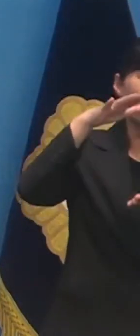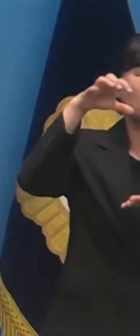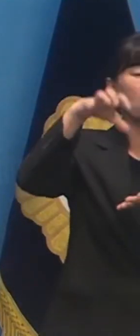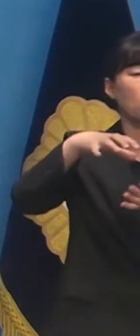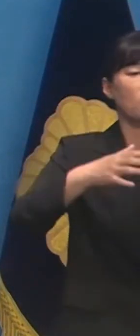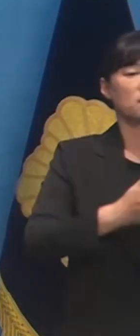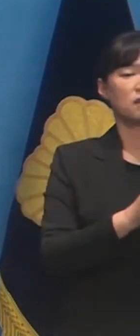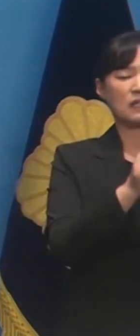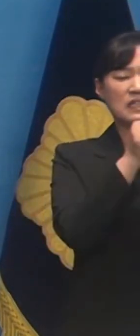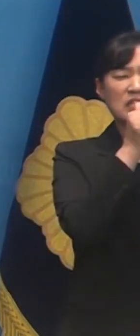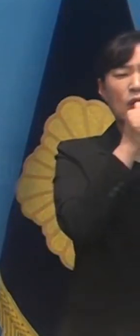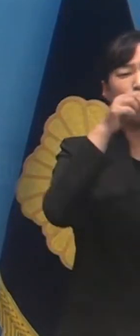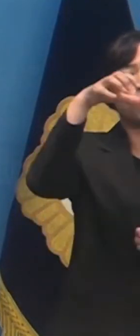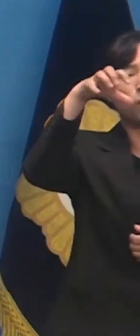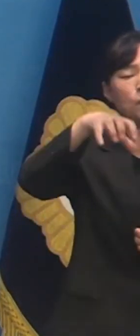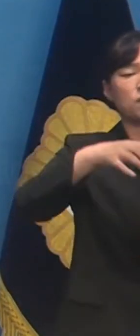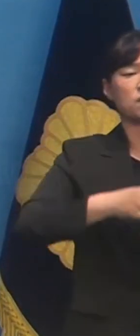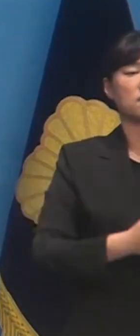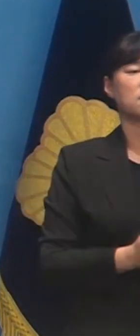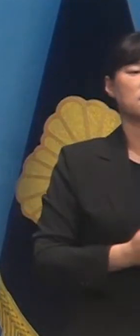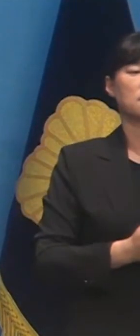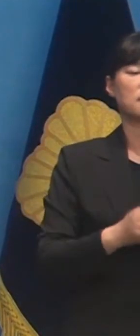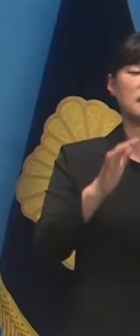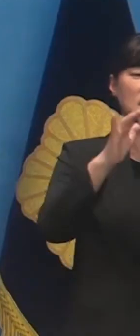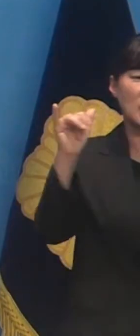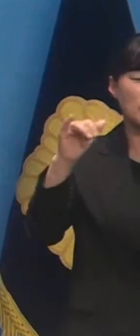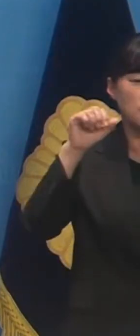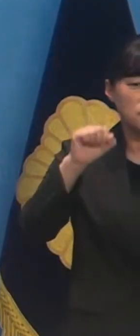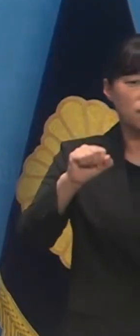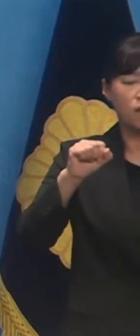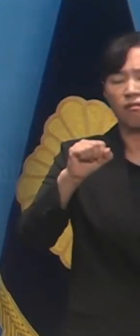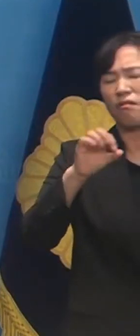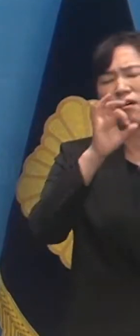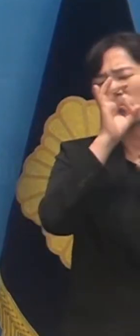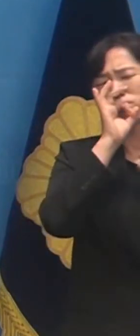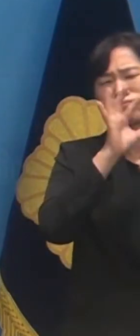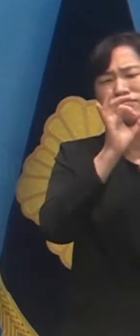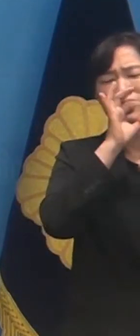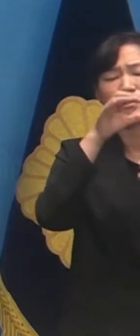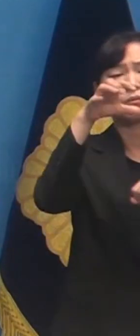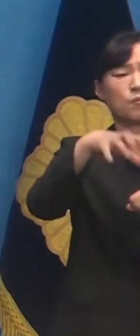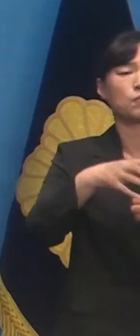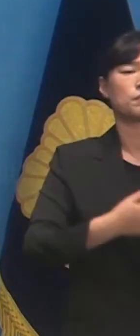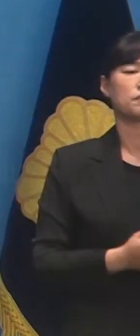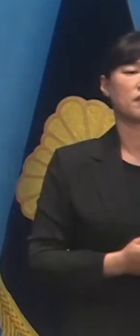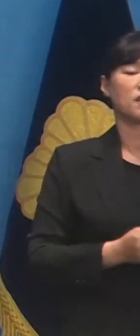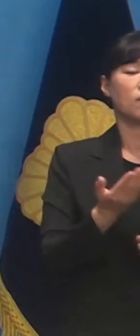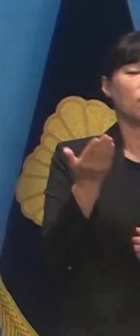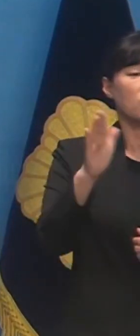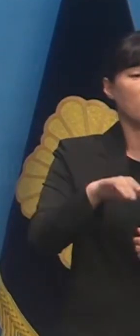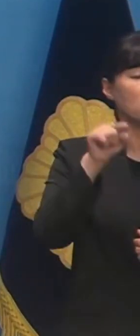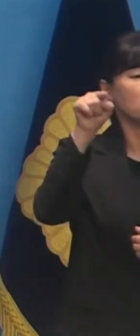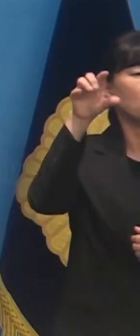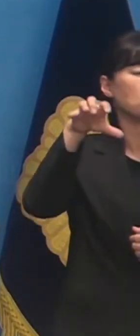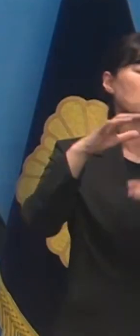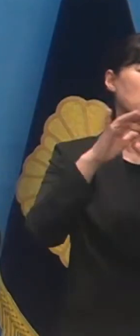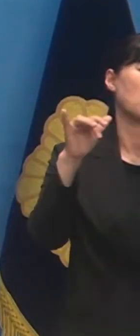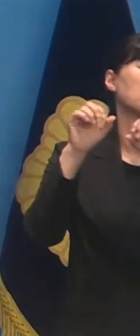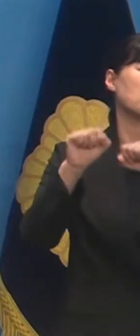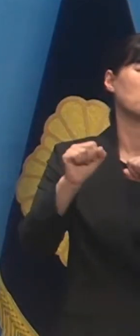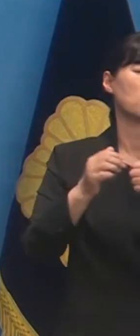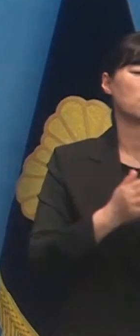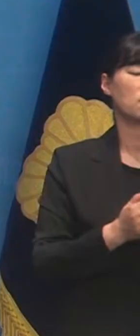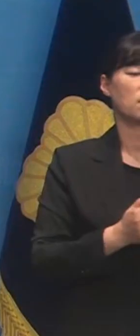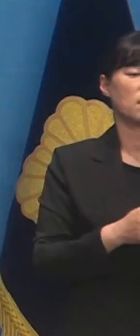내려꽂히는 철제 구조물이 그곳은 사람이 있어서는 안 되는 공간입니다. 그러나 그 위에 사람이 있습니다.